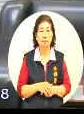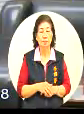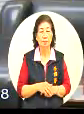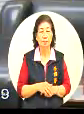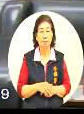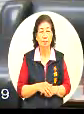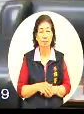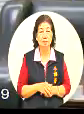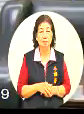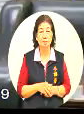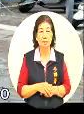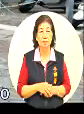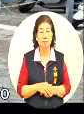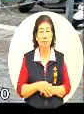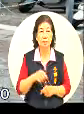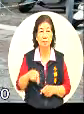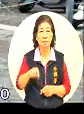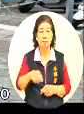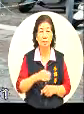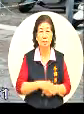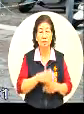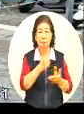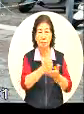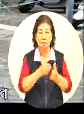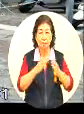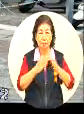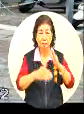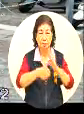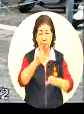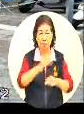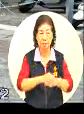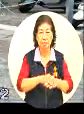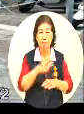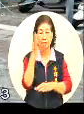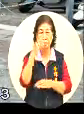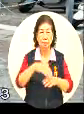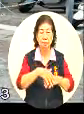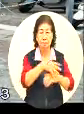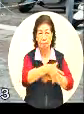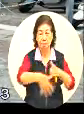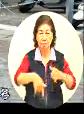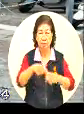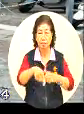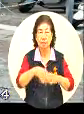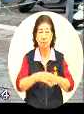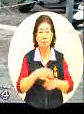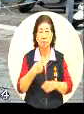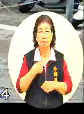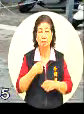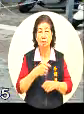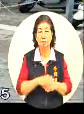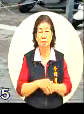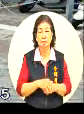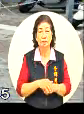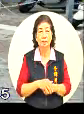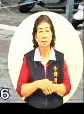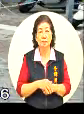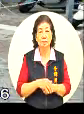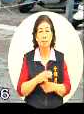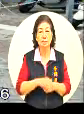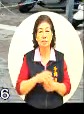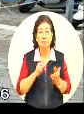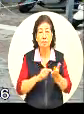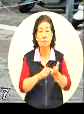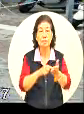李家请咱市长，我们康议长市府团队这是本身用本身澄清